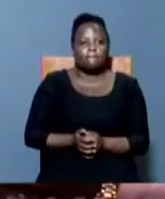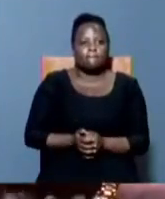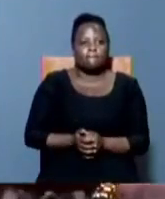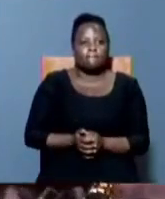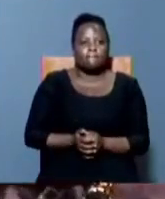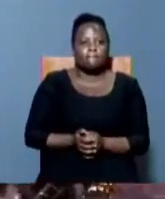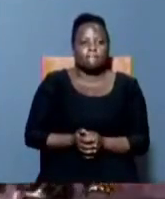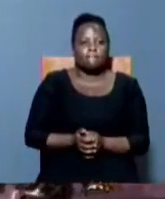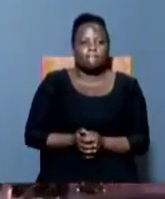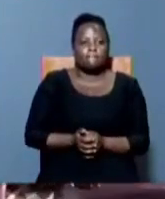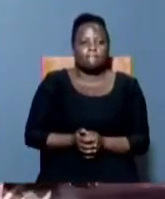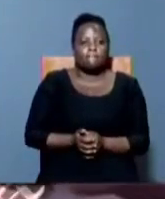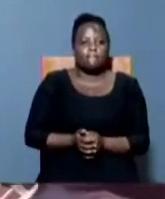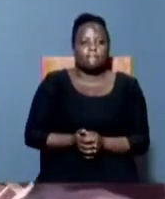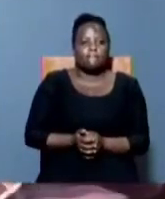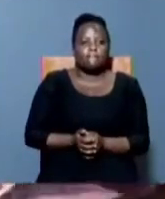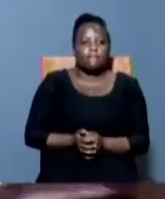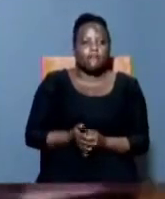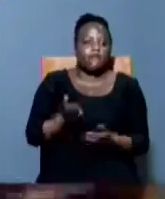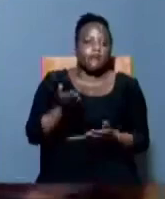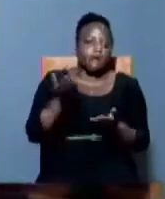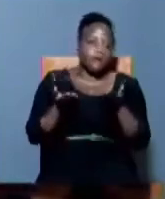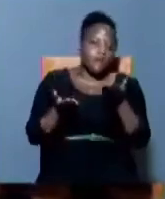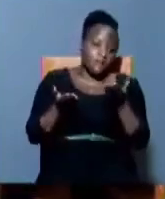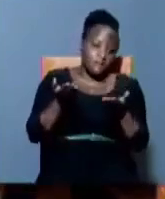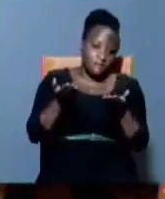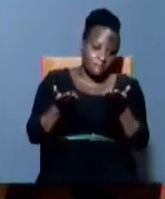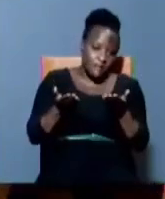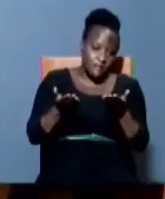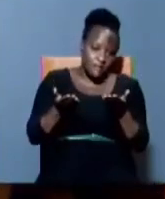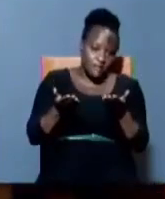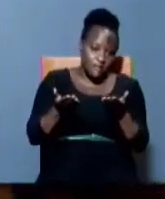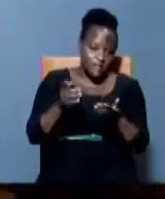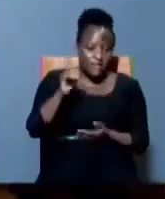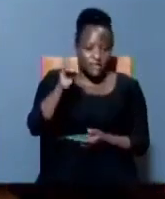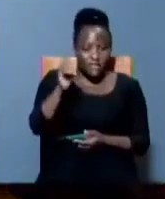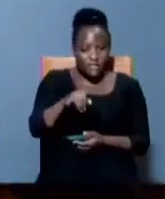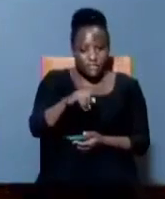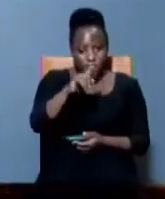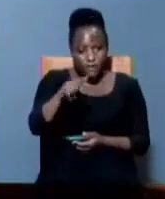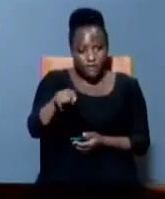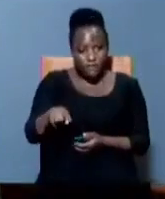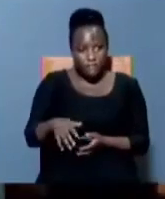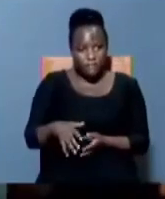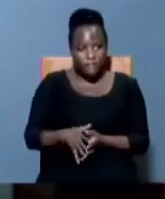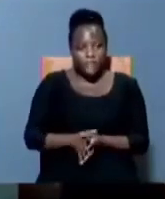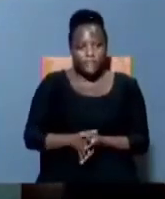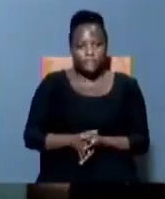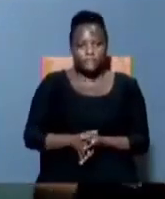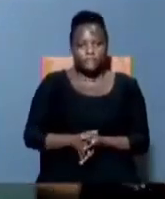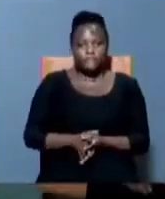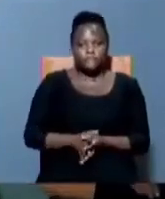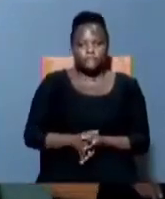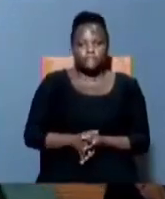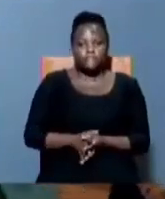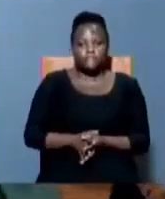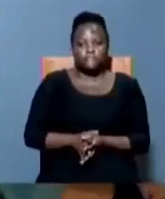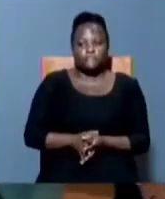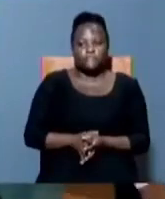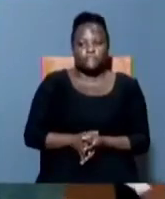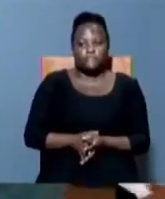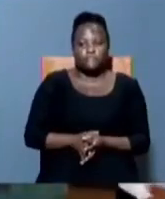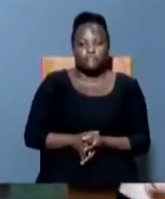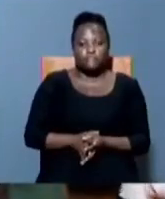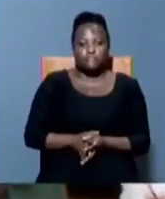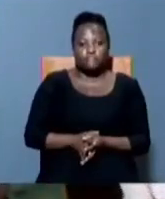ya dhambi umekuwa. Bwana kubariki. Asante dada. Grama